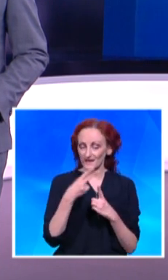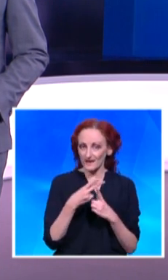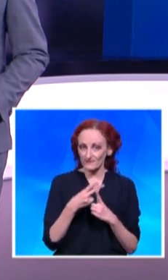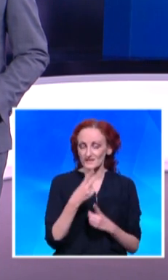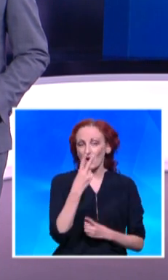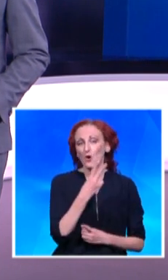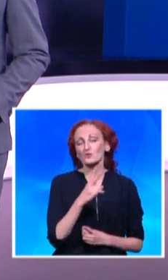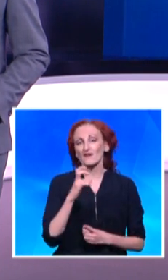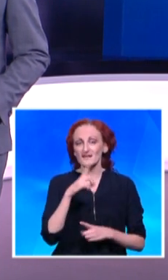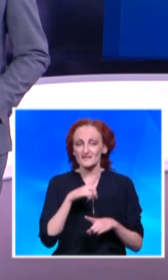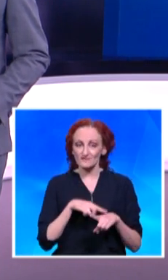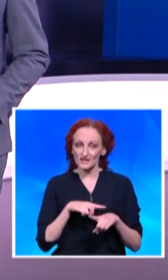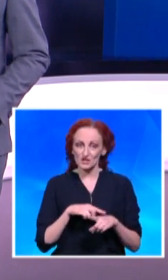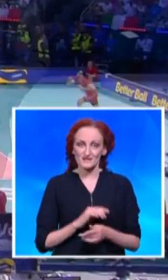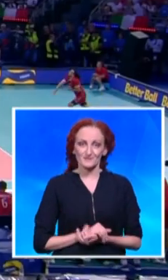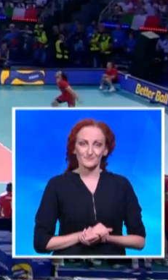на btvsport.bg.